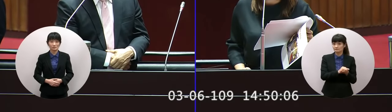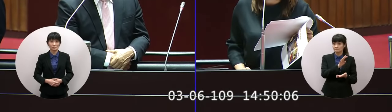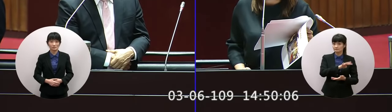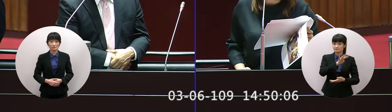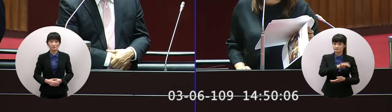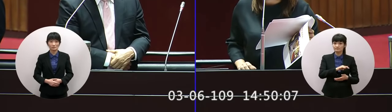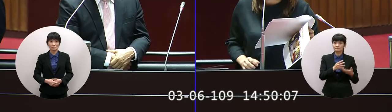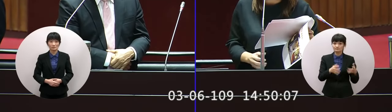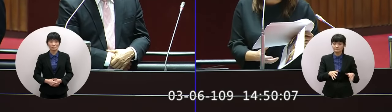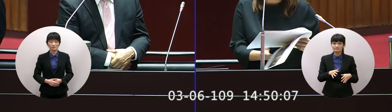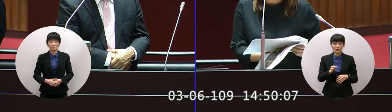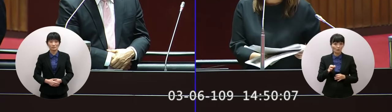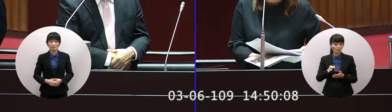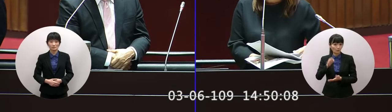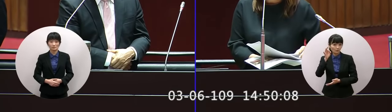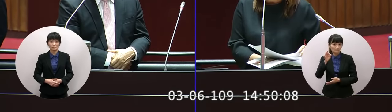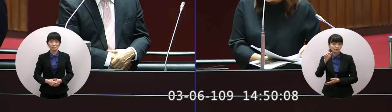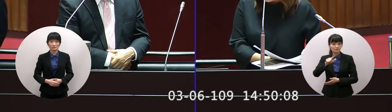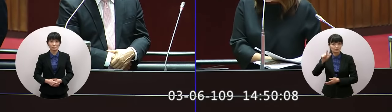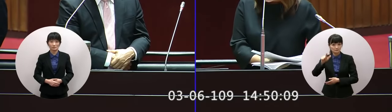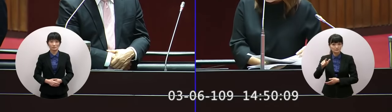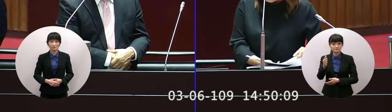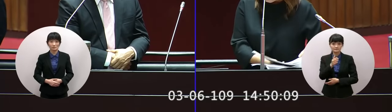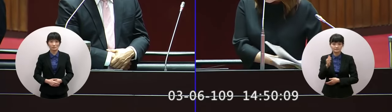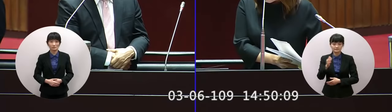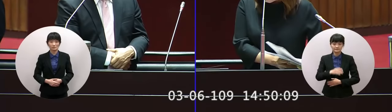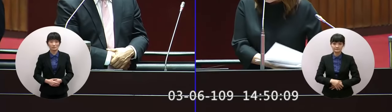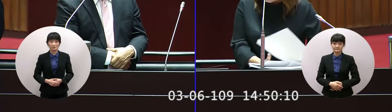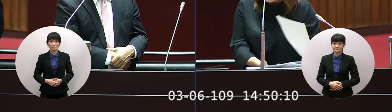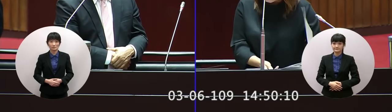4000多，最贵的6000多。然后